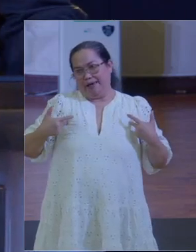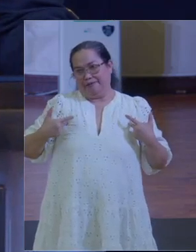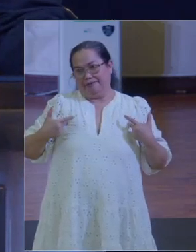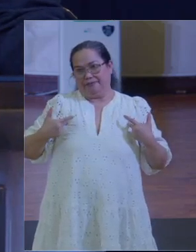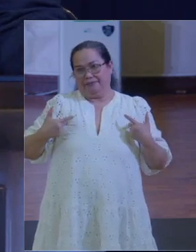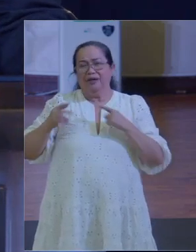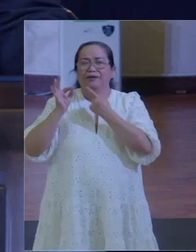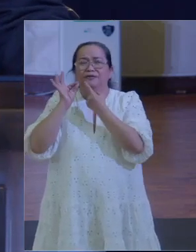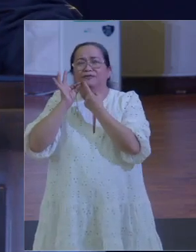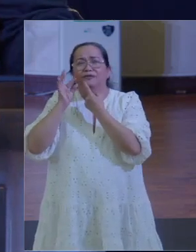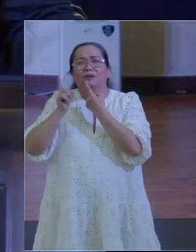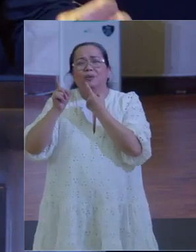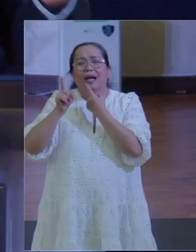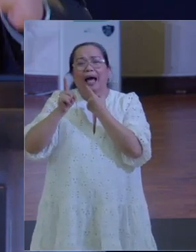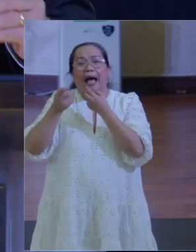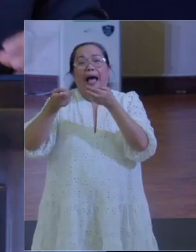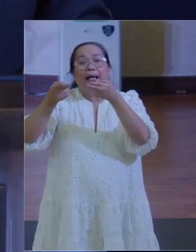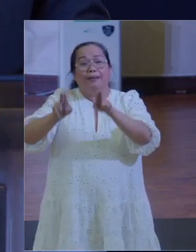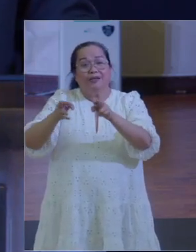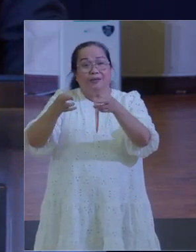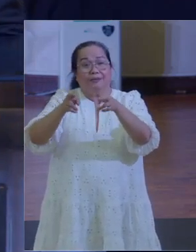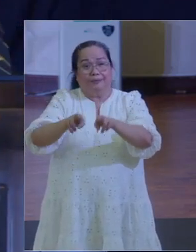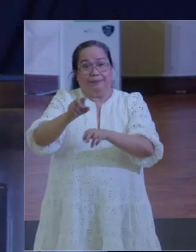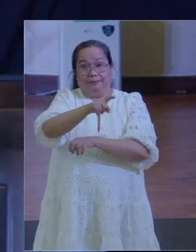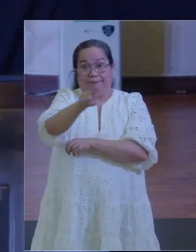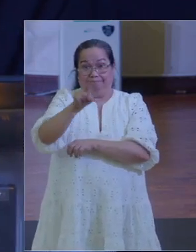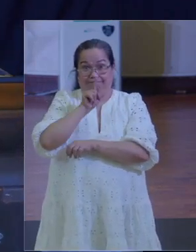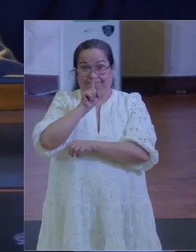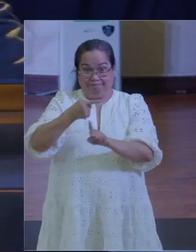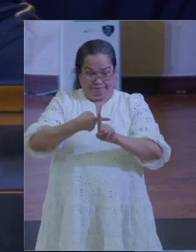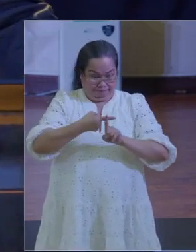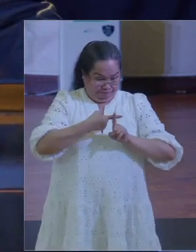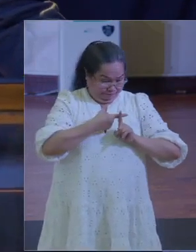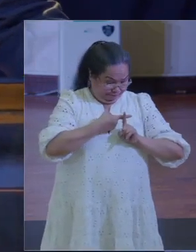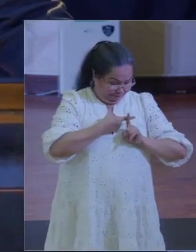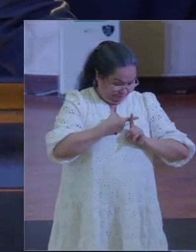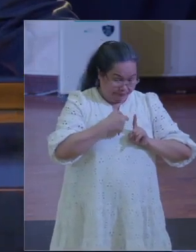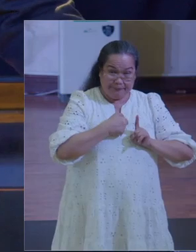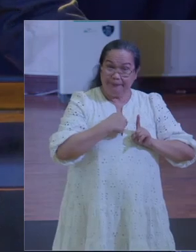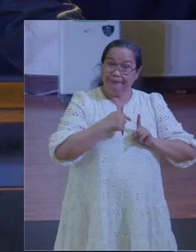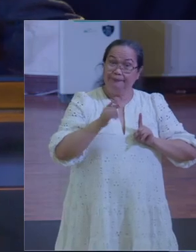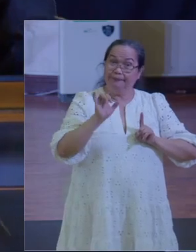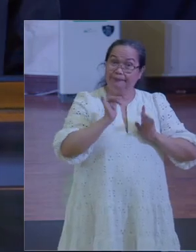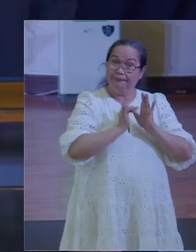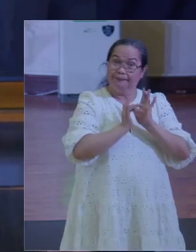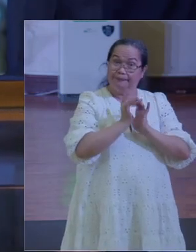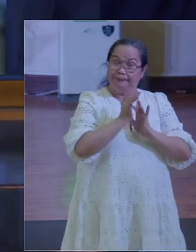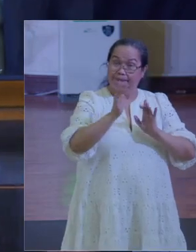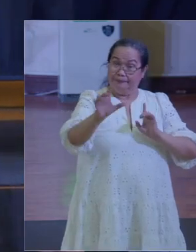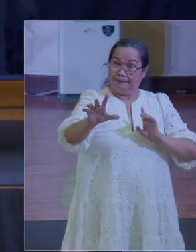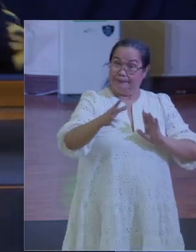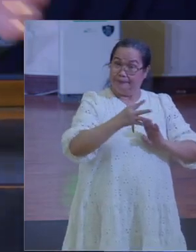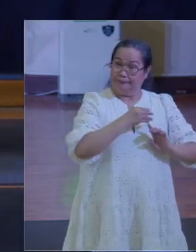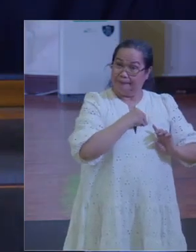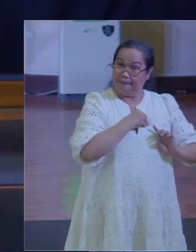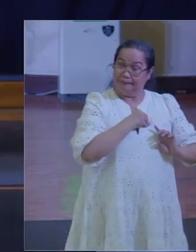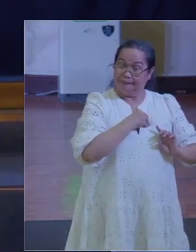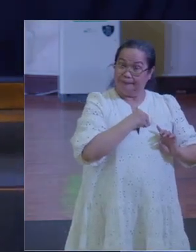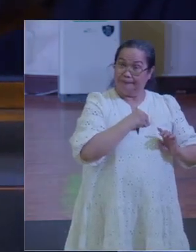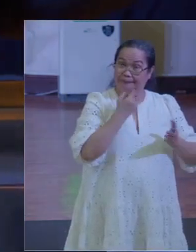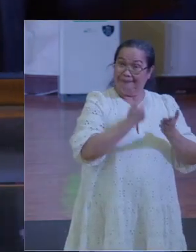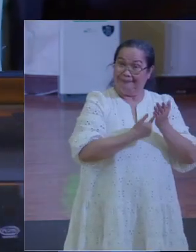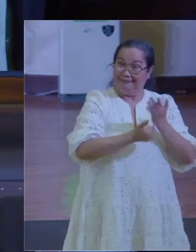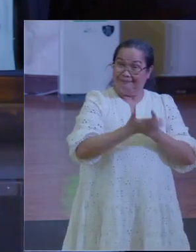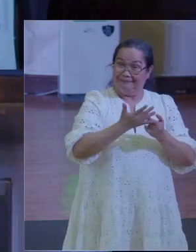Kasi ang importante po, nakakilala ba tayo talaga sa Panginoon? Naisama po ba yung diskusyon